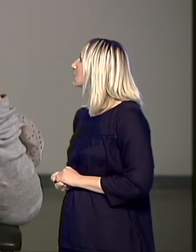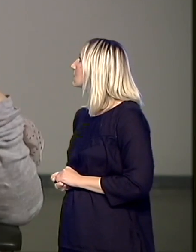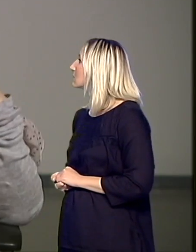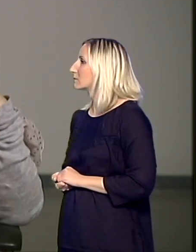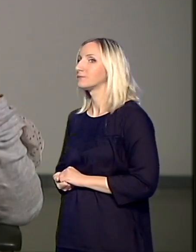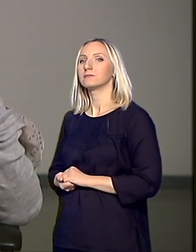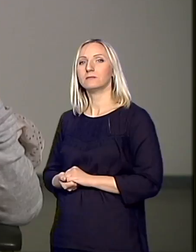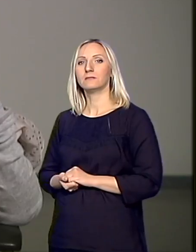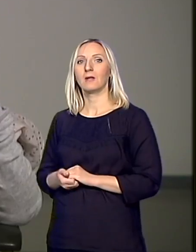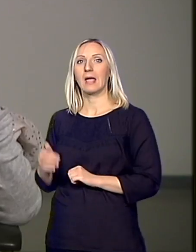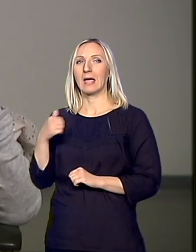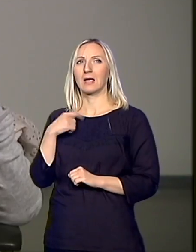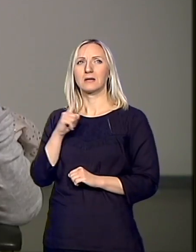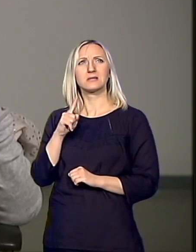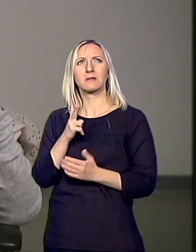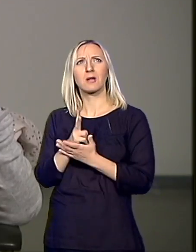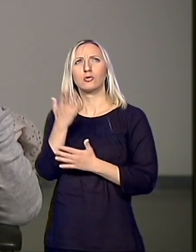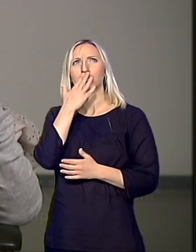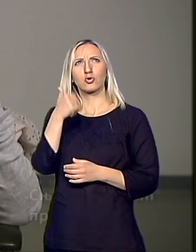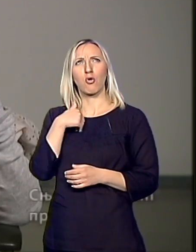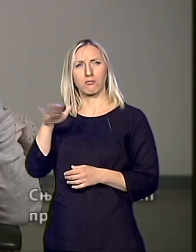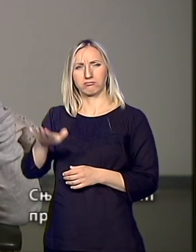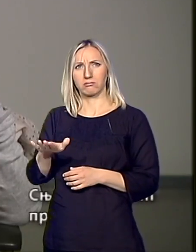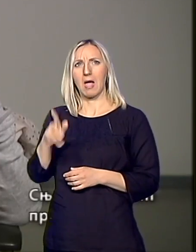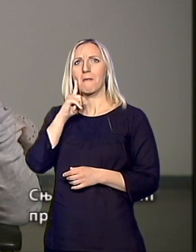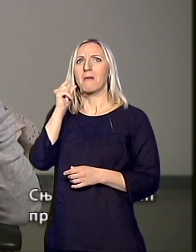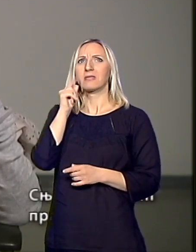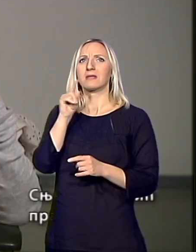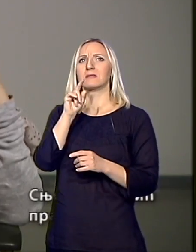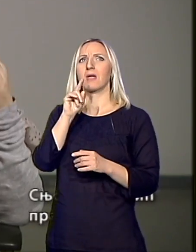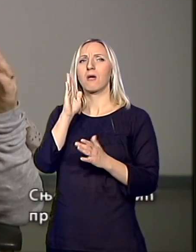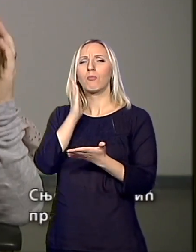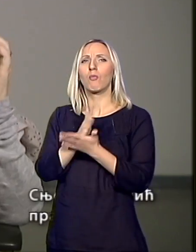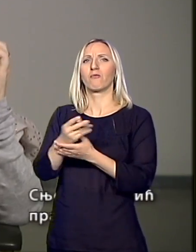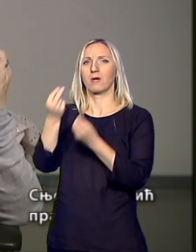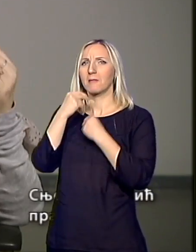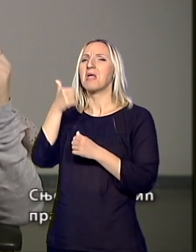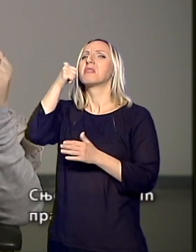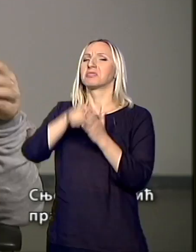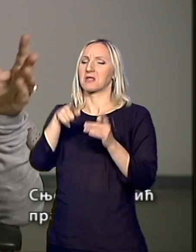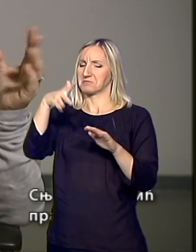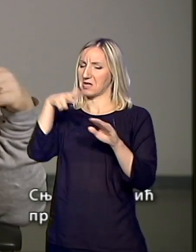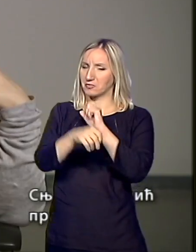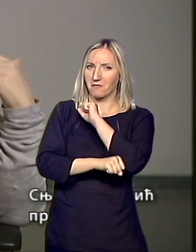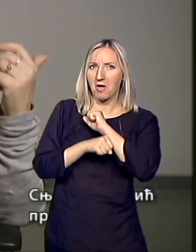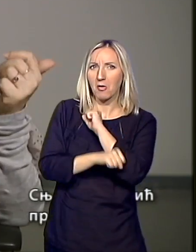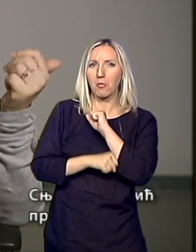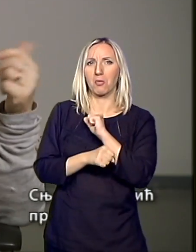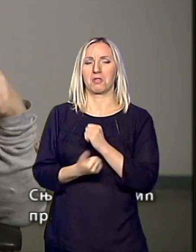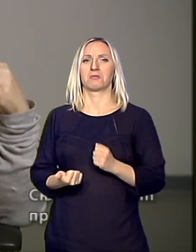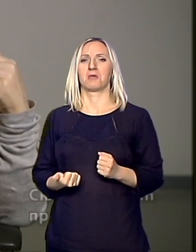Još nisam ni u školu krenula. Moji tata i mama su meni uvijek govorili kao jednog dana ćeš da završiš fakultet, ti ćeš da